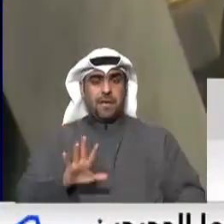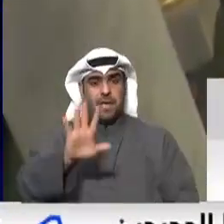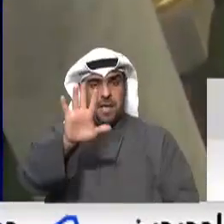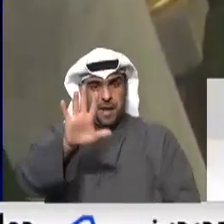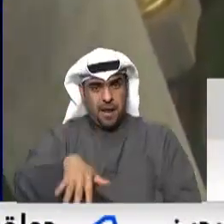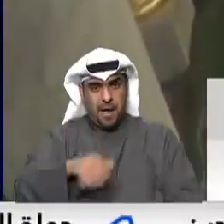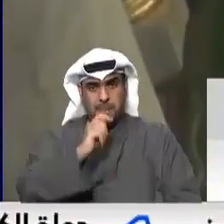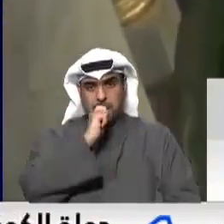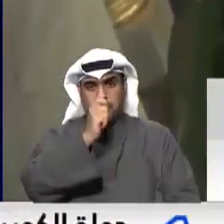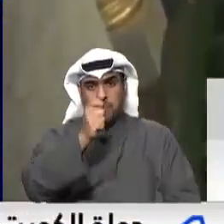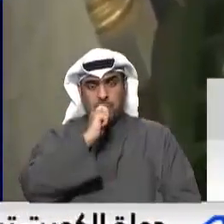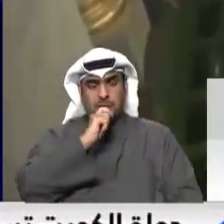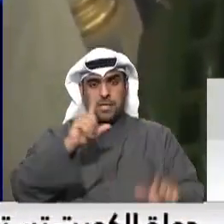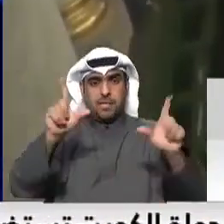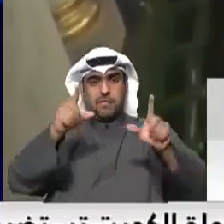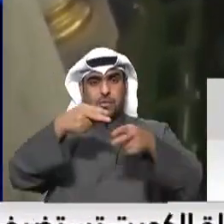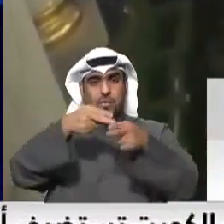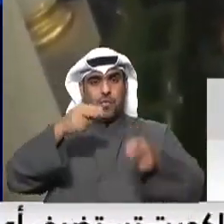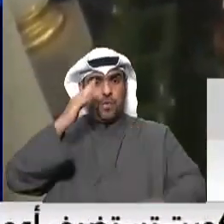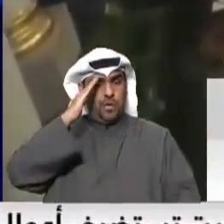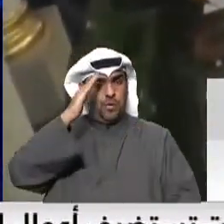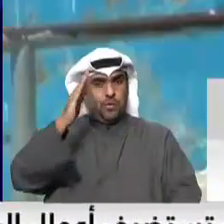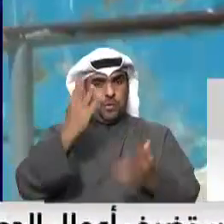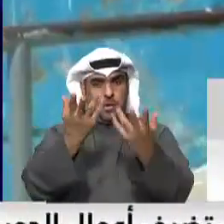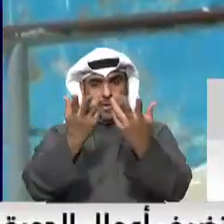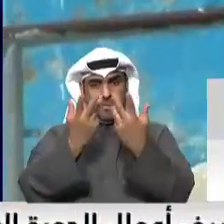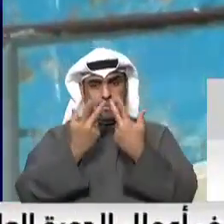للحصول على من دولة الكويت نواب الشعب.